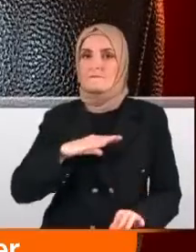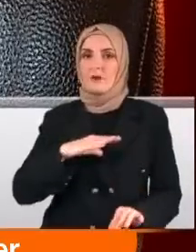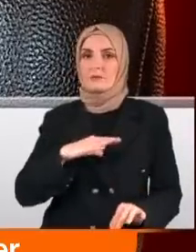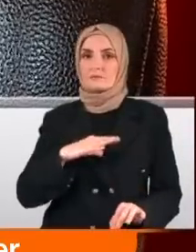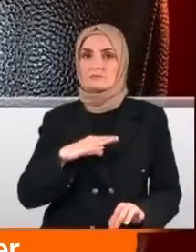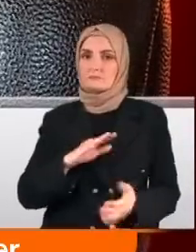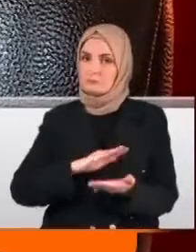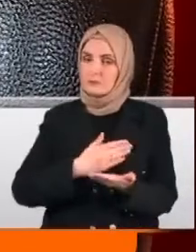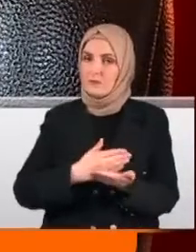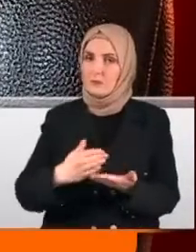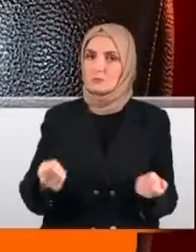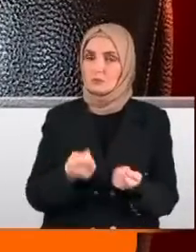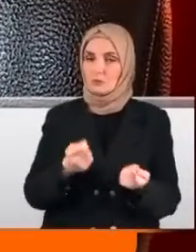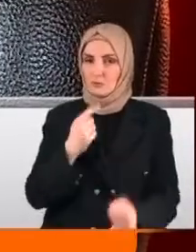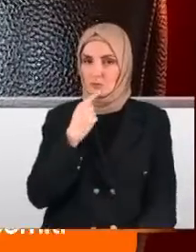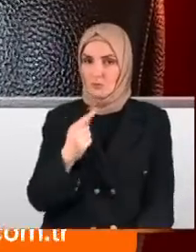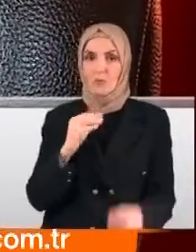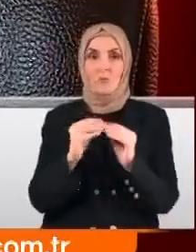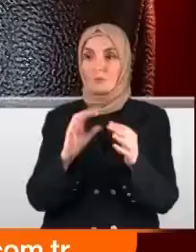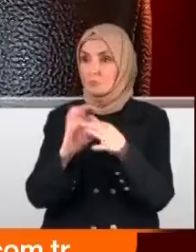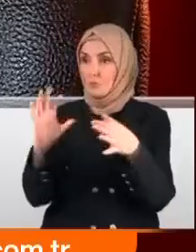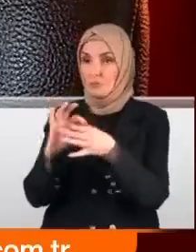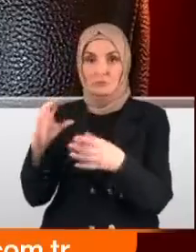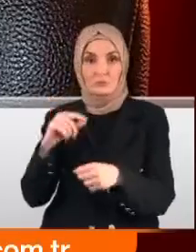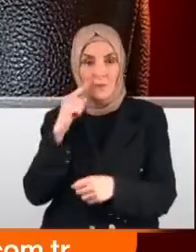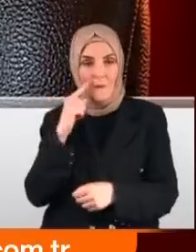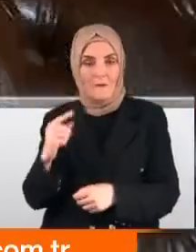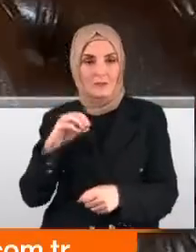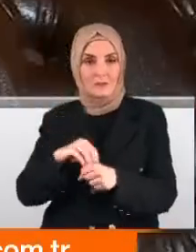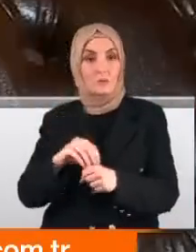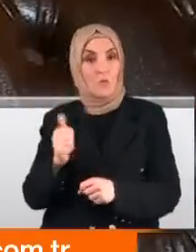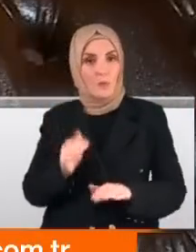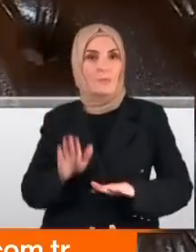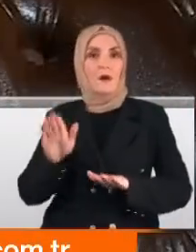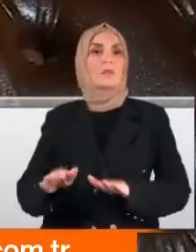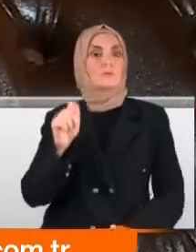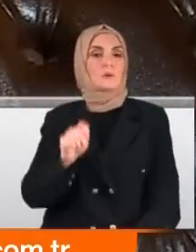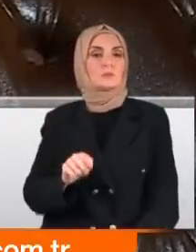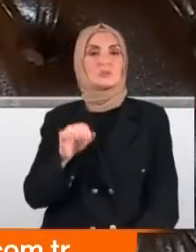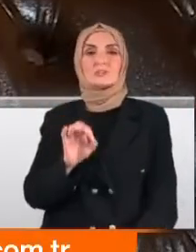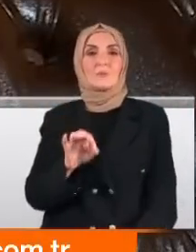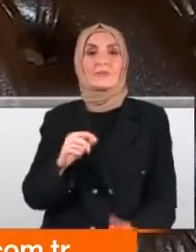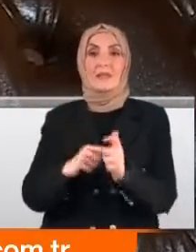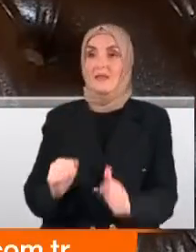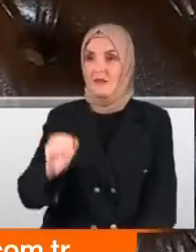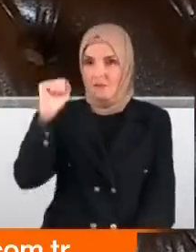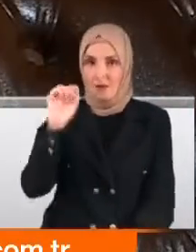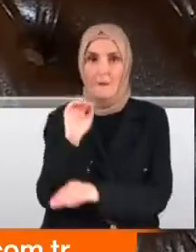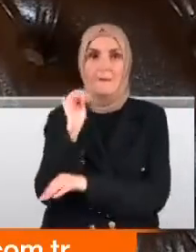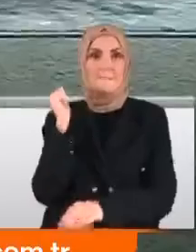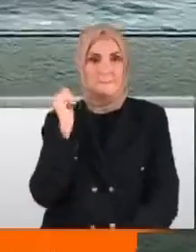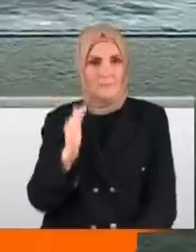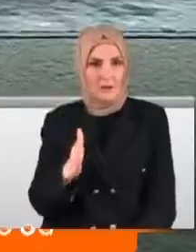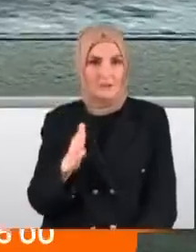kronik sorunlarının çözümü noktasında bugüne kadar büyük adımlar attık. Şu anda da enflasyon, hayat pahalılığı ve benzeri sorunları da yine